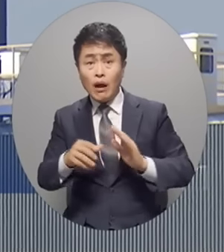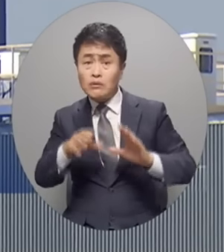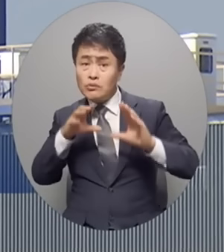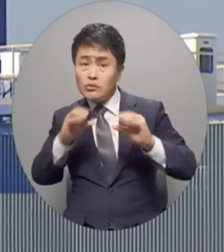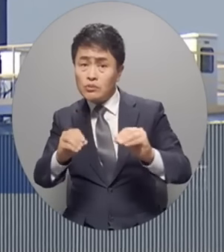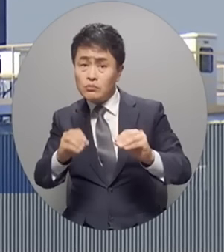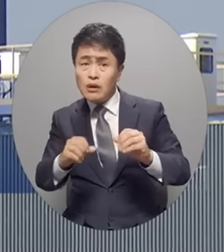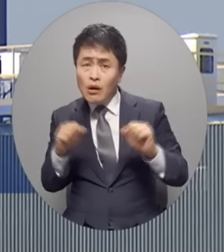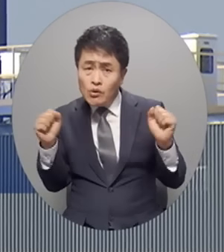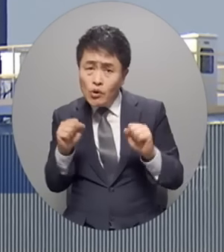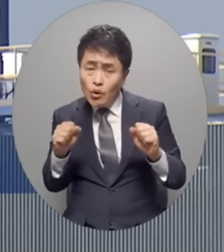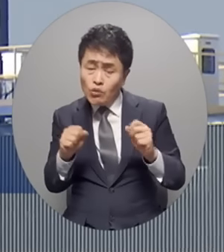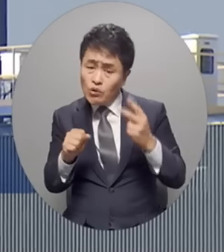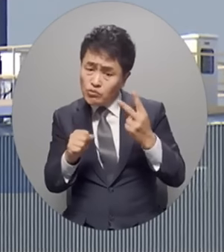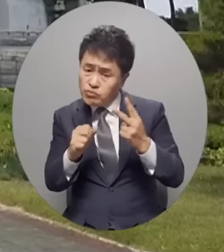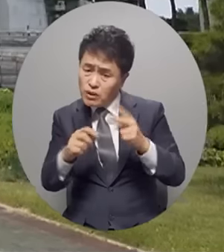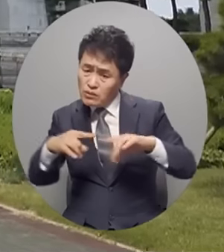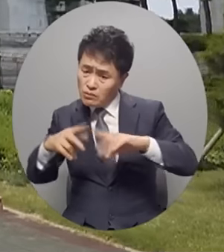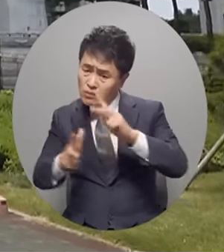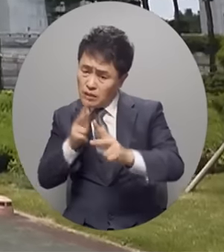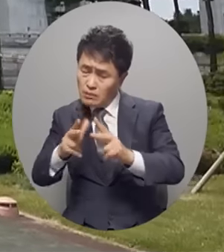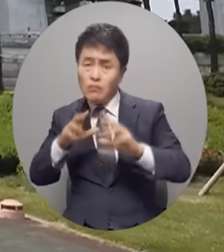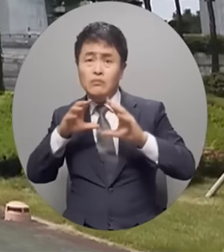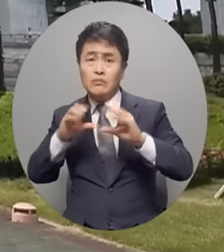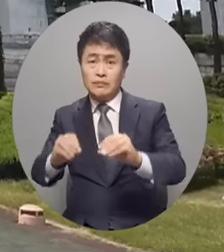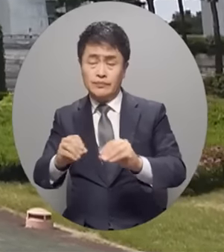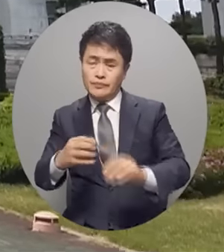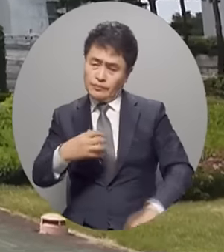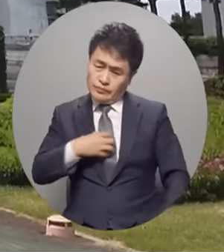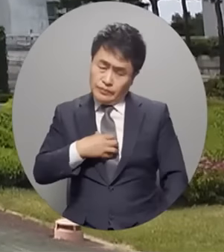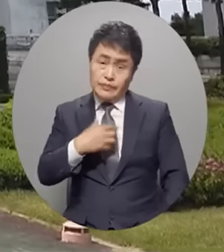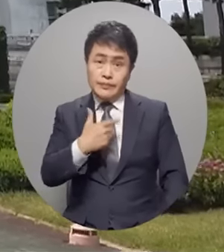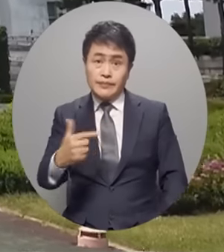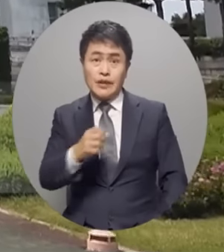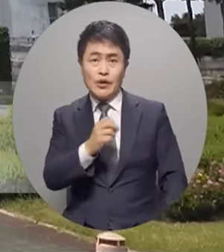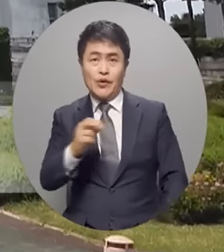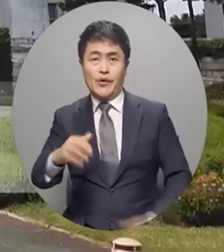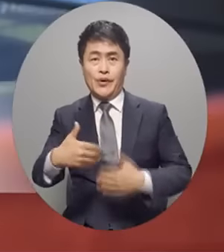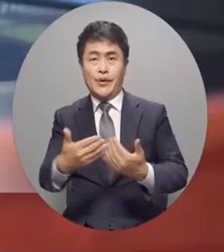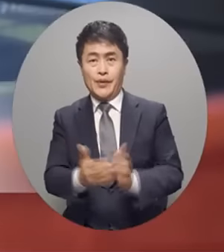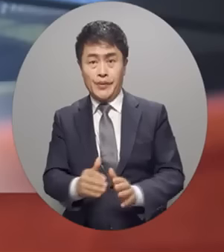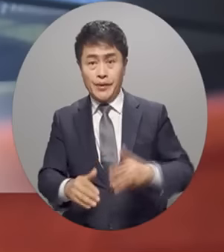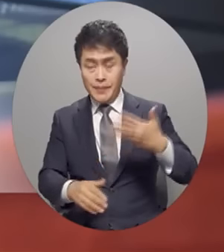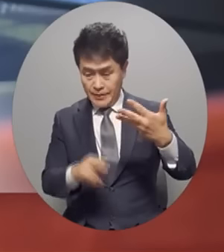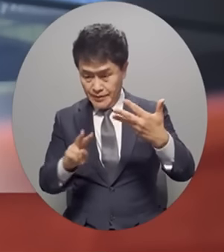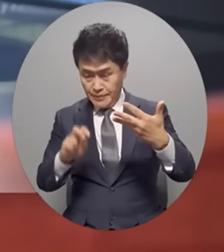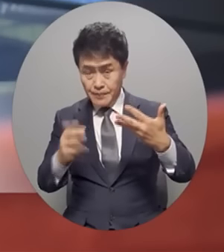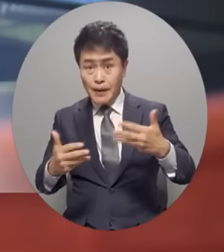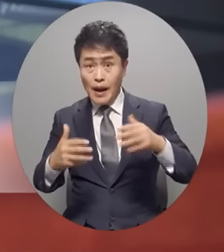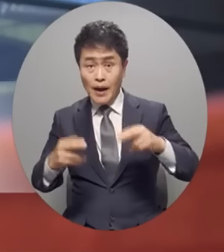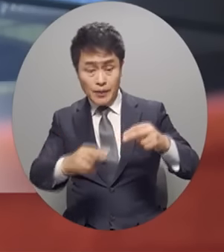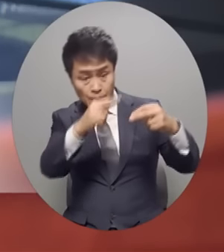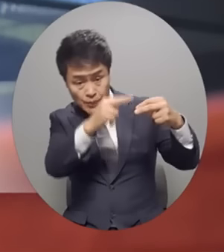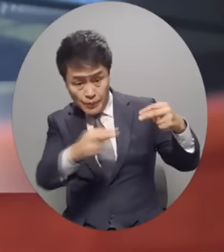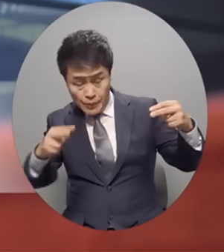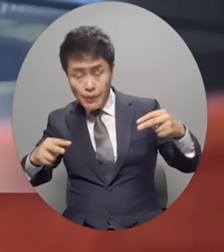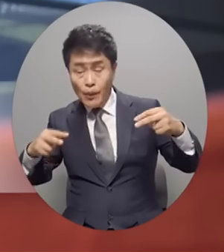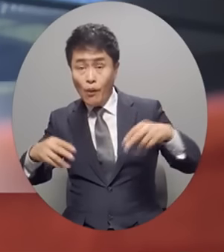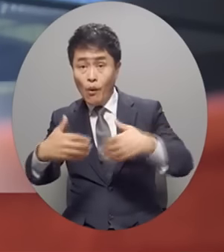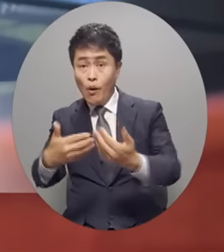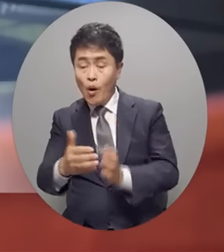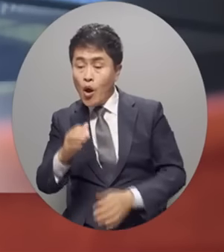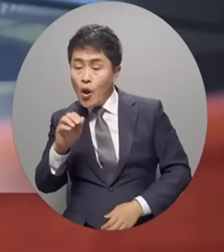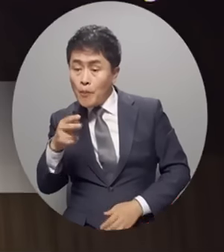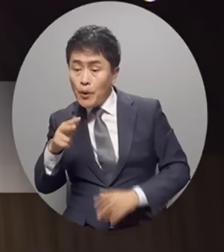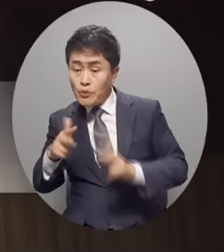개 발전기가 다 멈춰야 됩니다. 우려가 커지자 여야는 오는 28일 송전선로와 변전소의 인허가